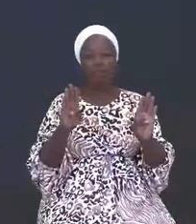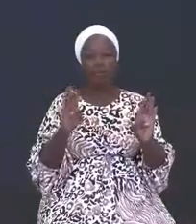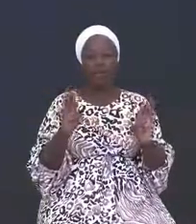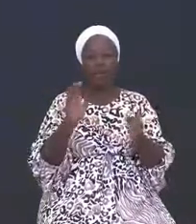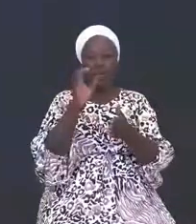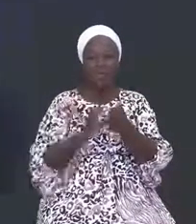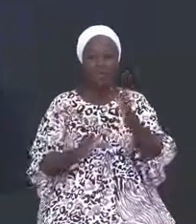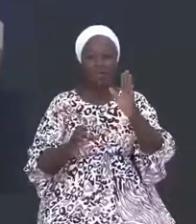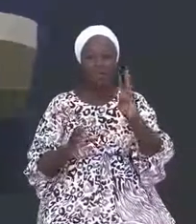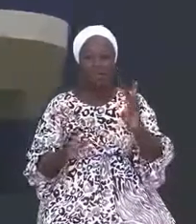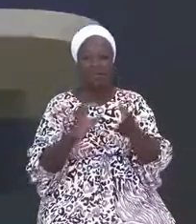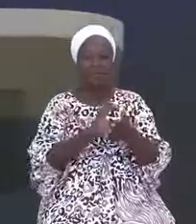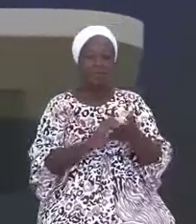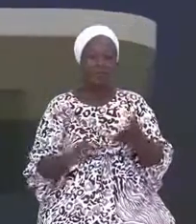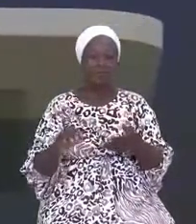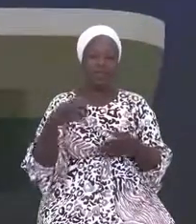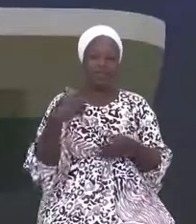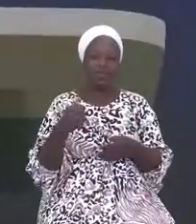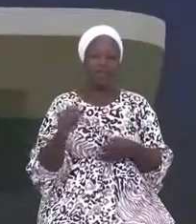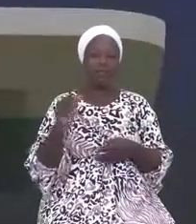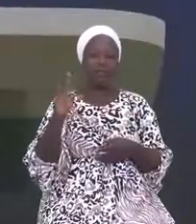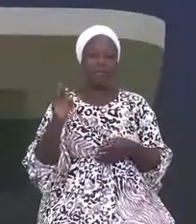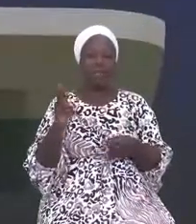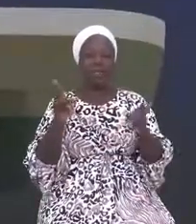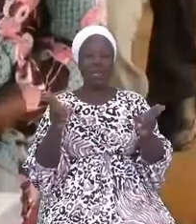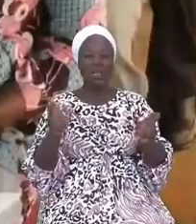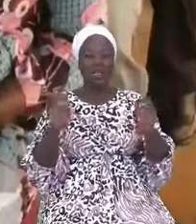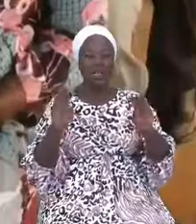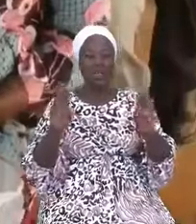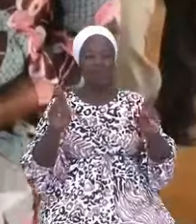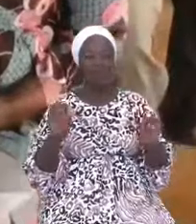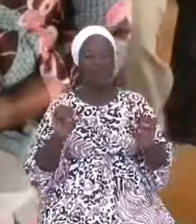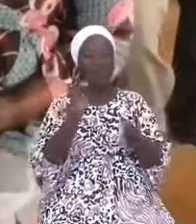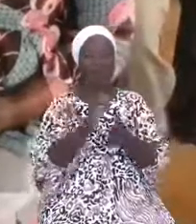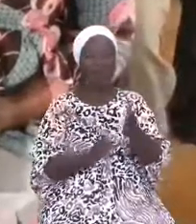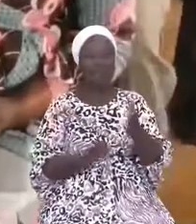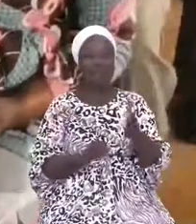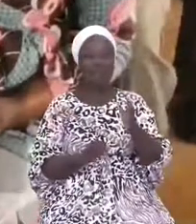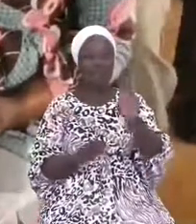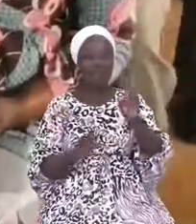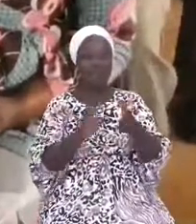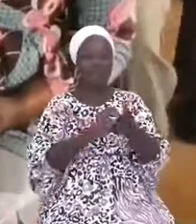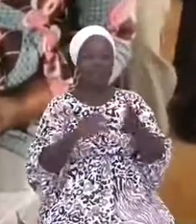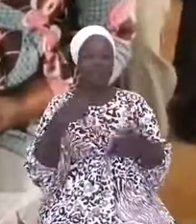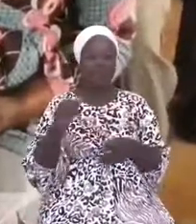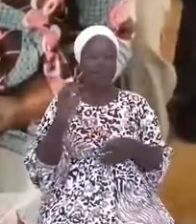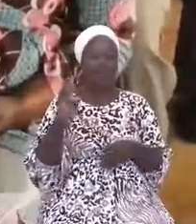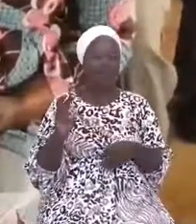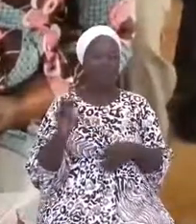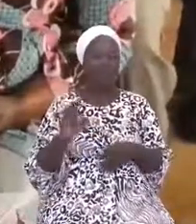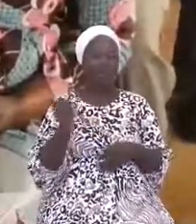le verset 17. Hébreux chapitre 6, voyons le verset 17. Hébreux 6,